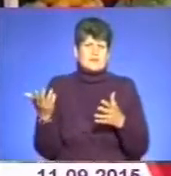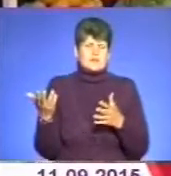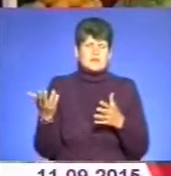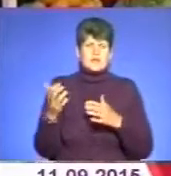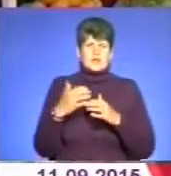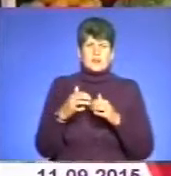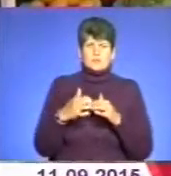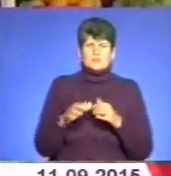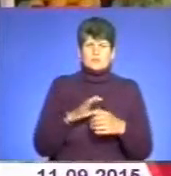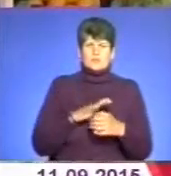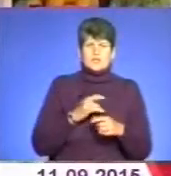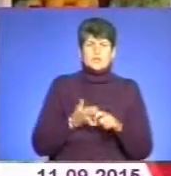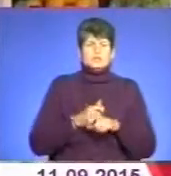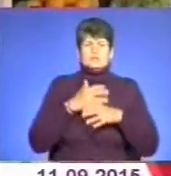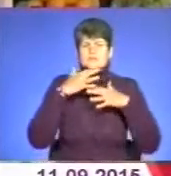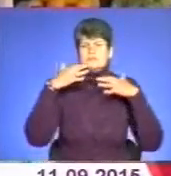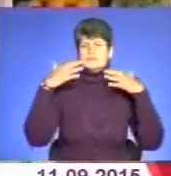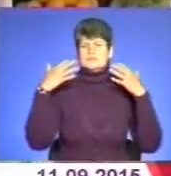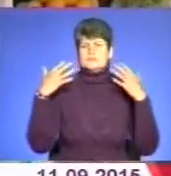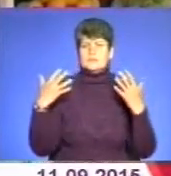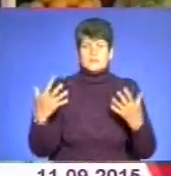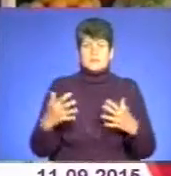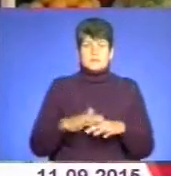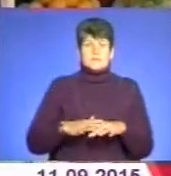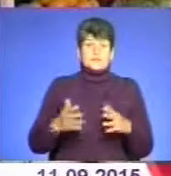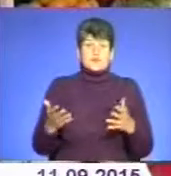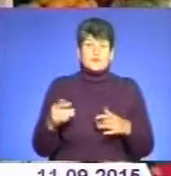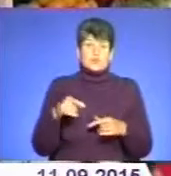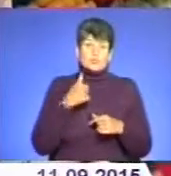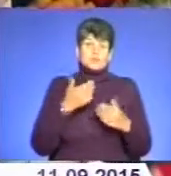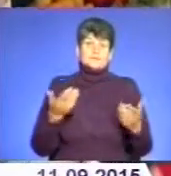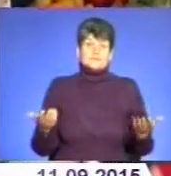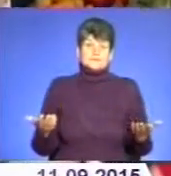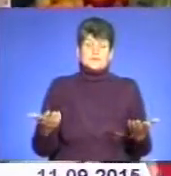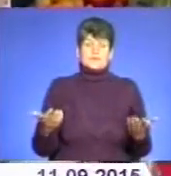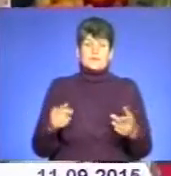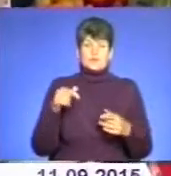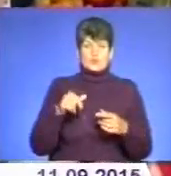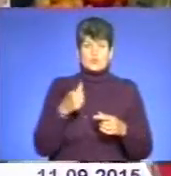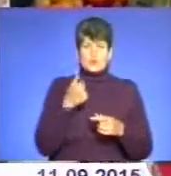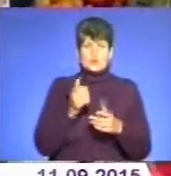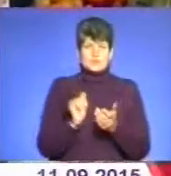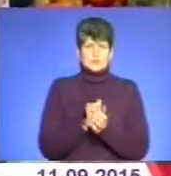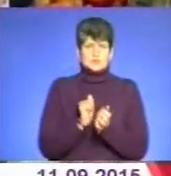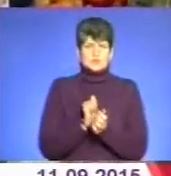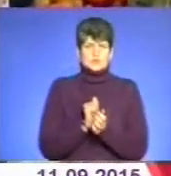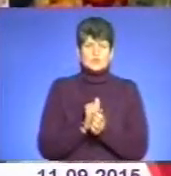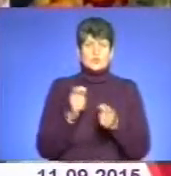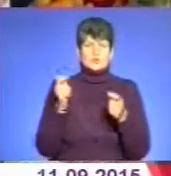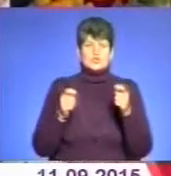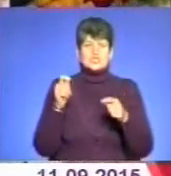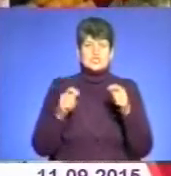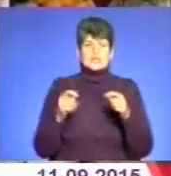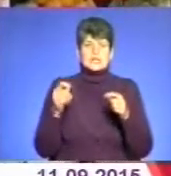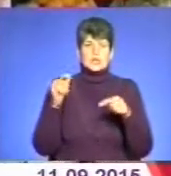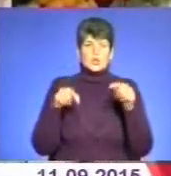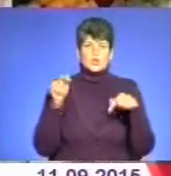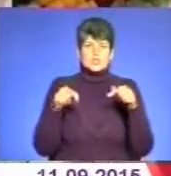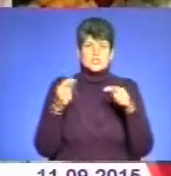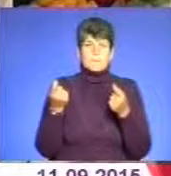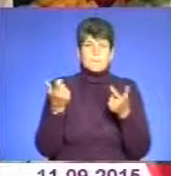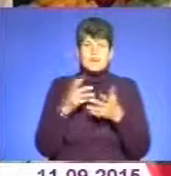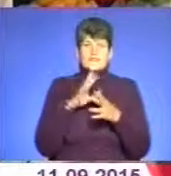було дуже багато, так воно йшло масло. А того року так. Цього року через засуху, напевно, так? Дощів мало, знаєте, не всі райони,